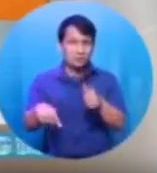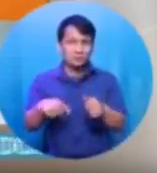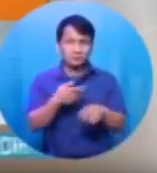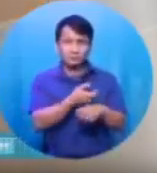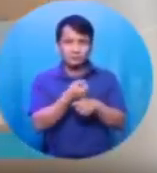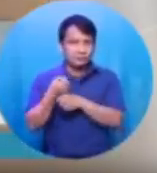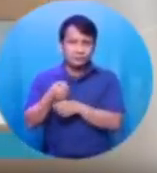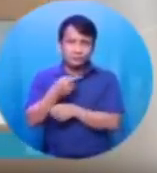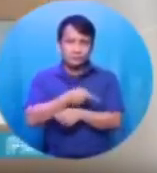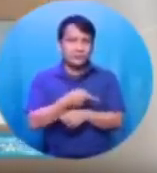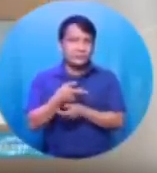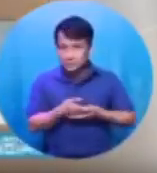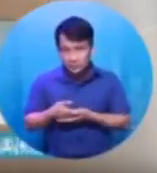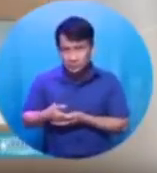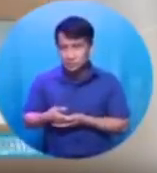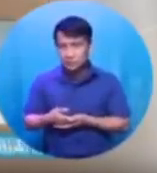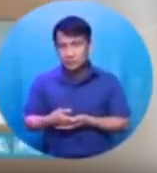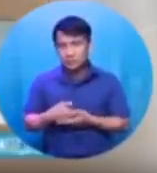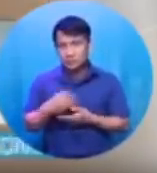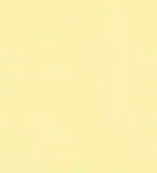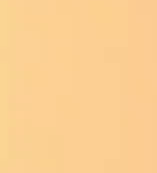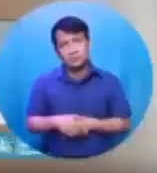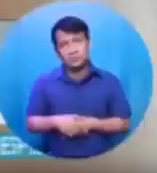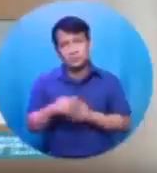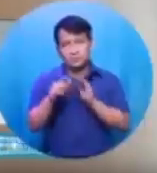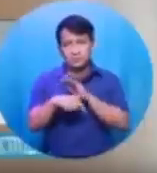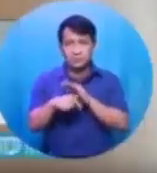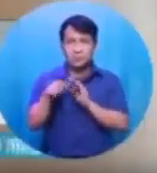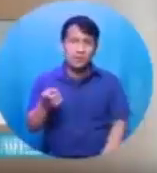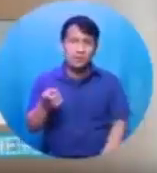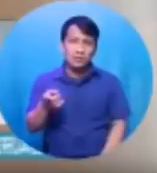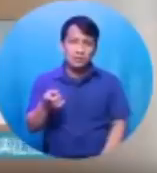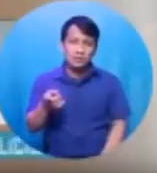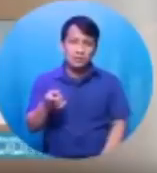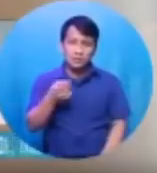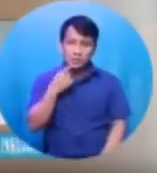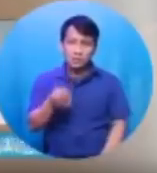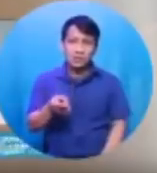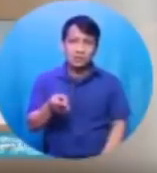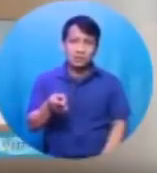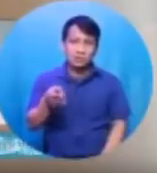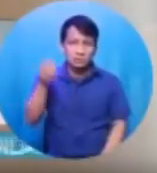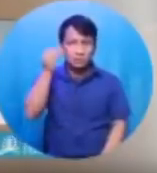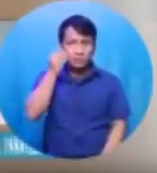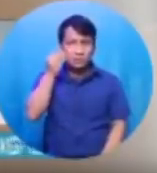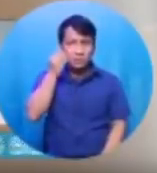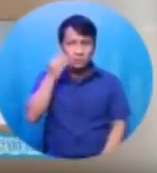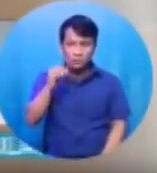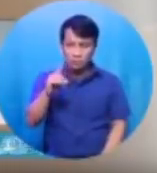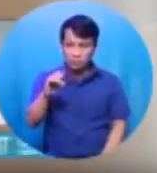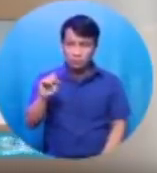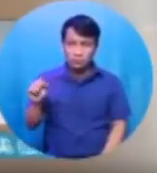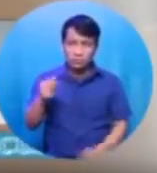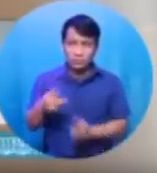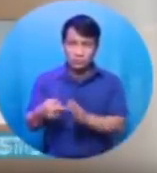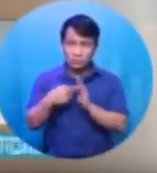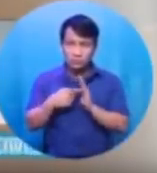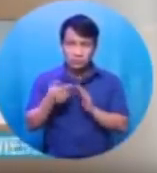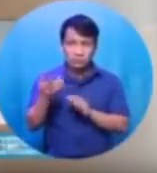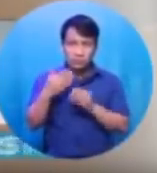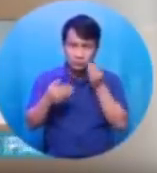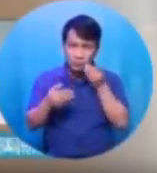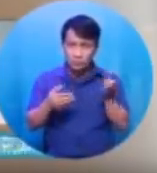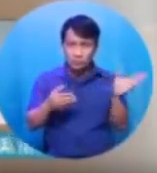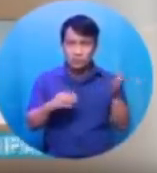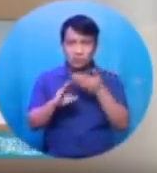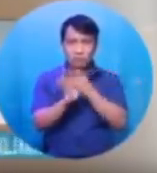nyo po, ma'am, makukuha namin yung baby. Given na po yon. Kasi dyan, pagsasabihan ko si Odette, bakit hanggang ngayon yung request na matagal na makauwi